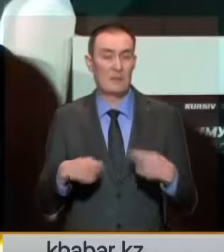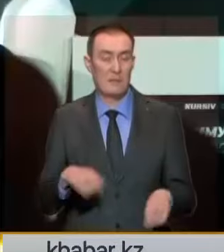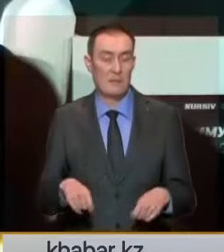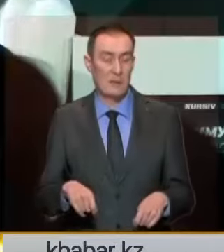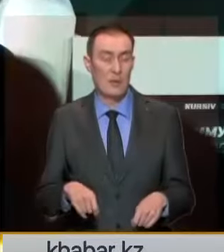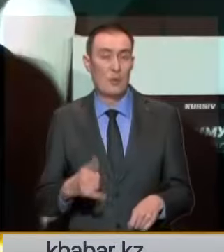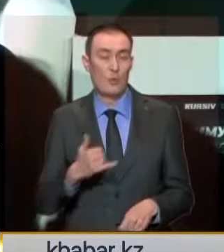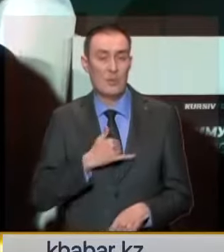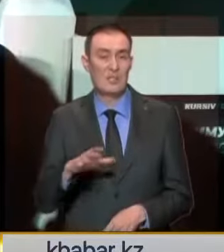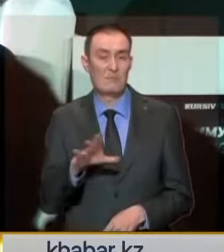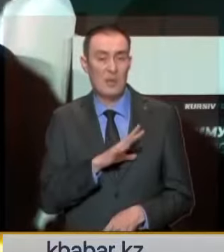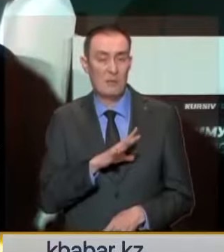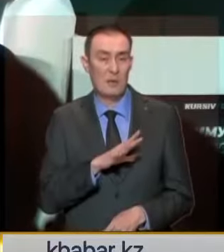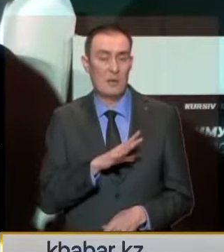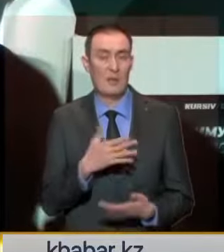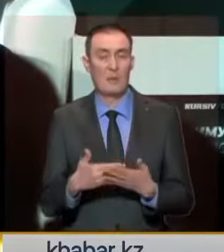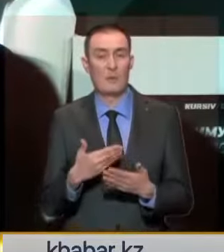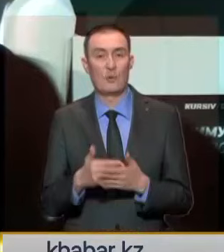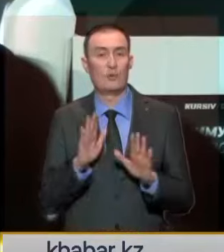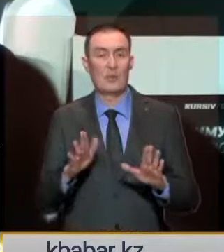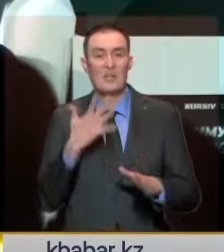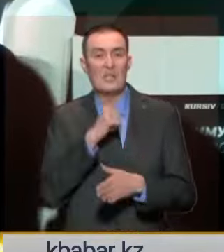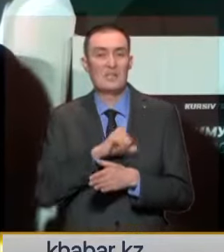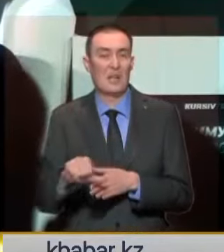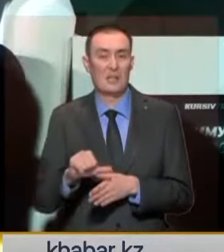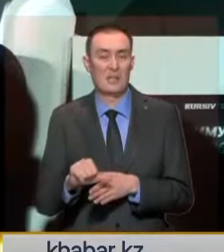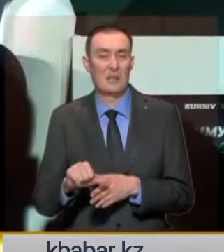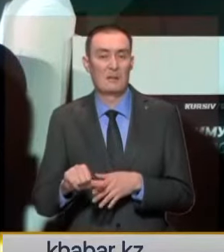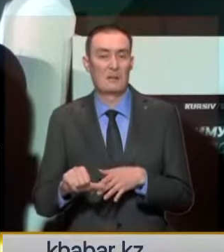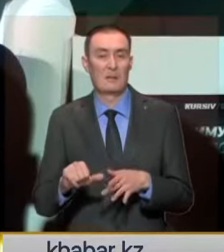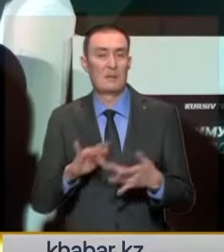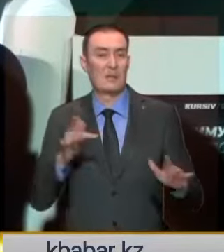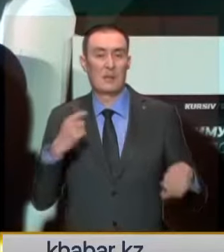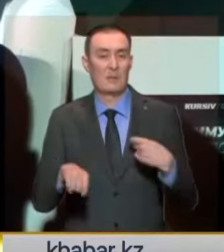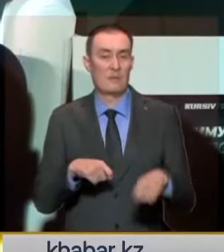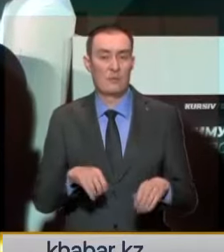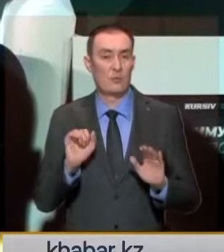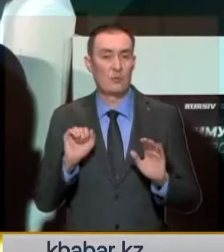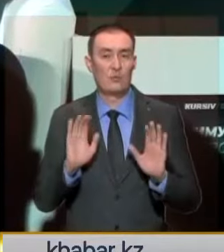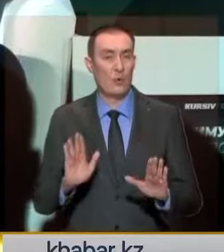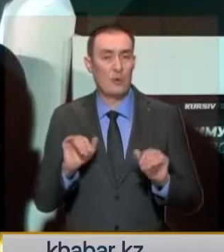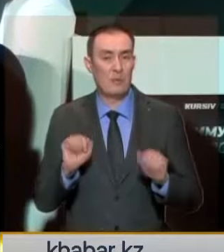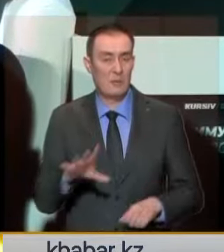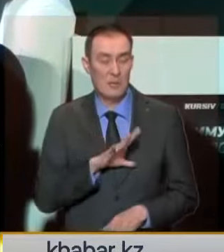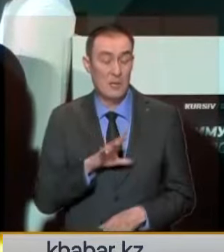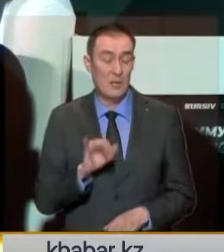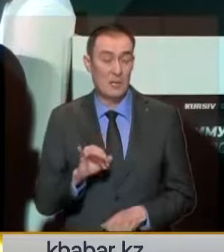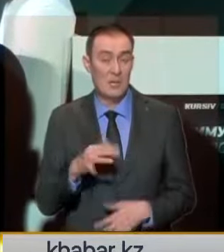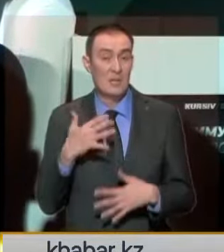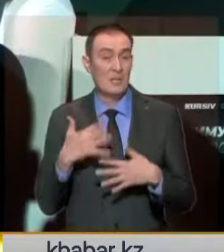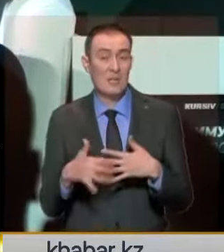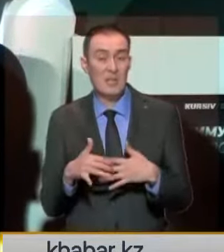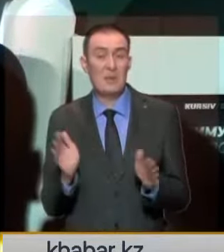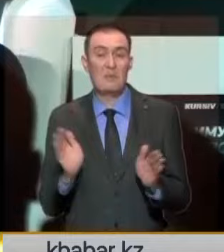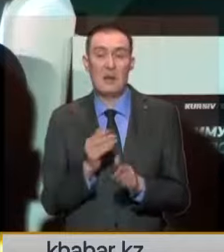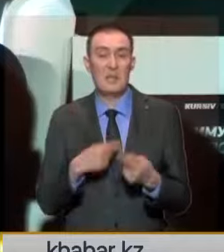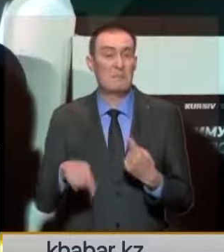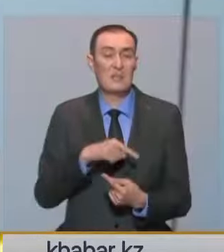маркетплейса, у нас были бы, наверное, только иностранные торговые площадки, которые бы торговали. И малый и средний бизнес не